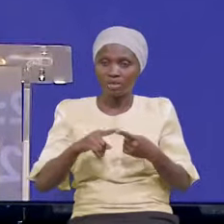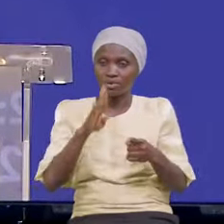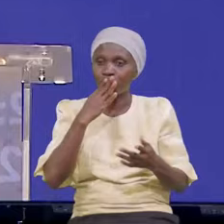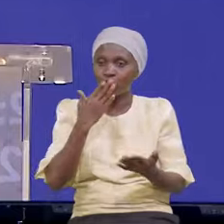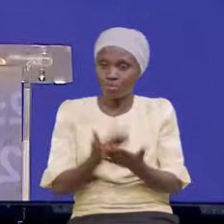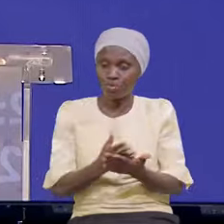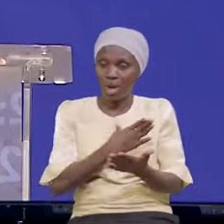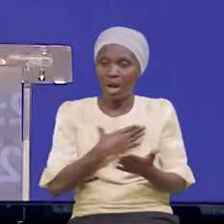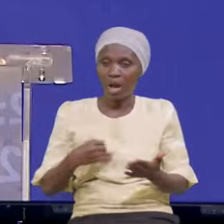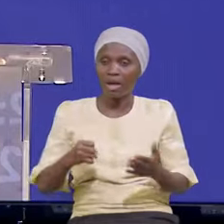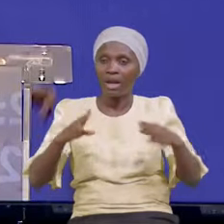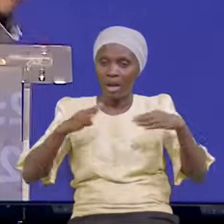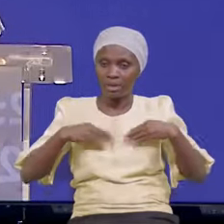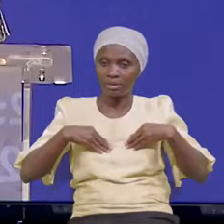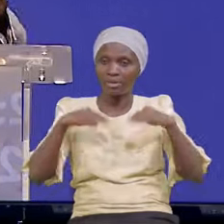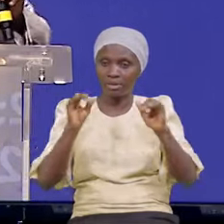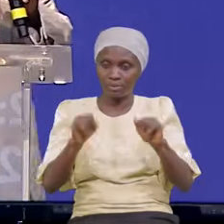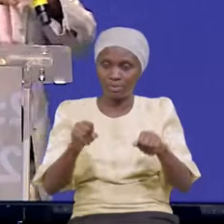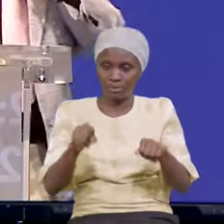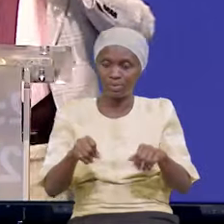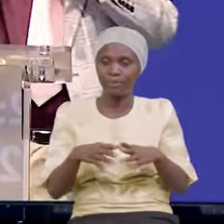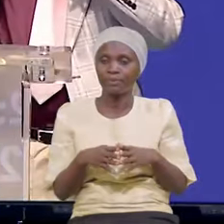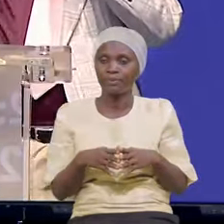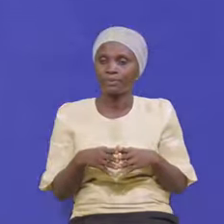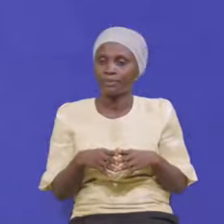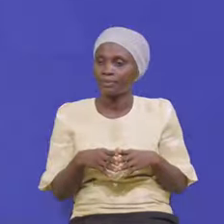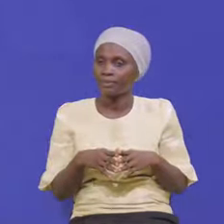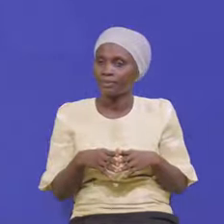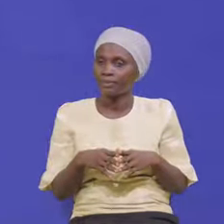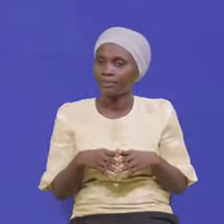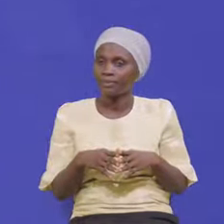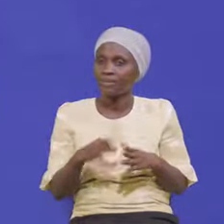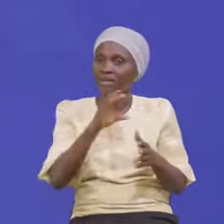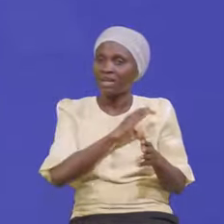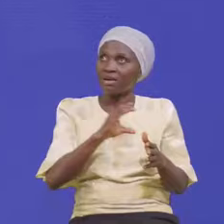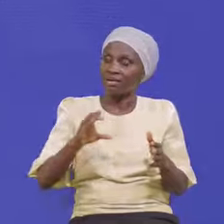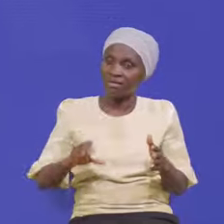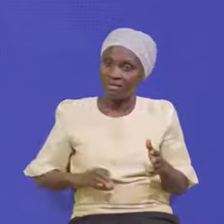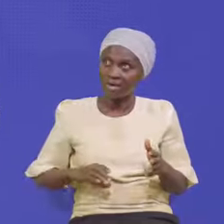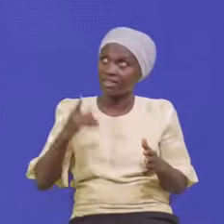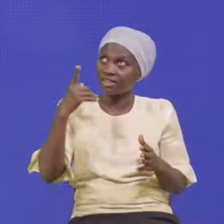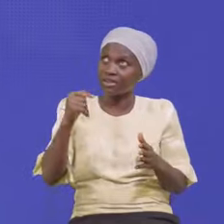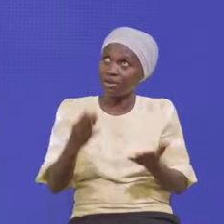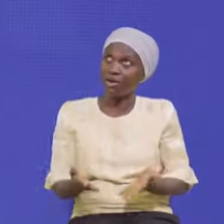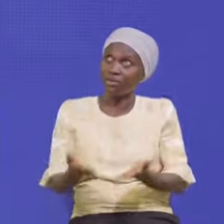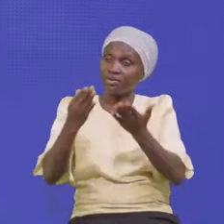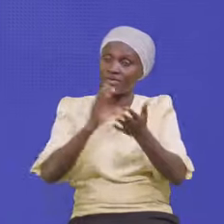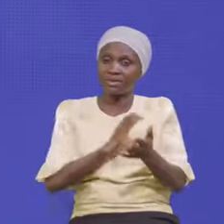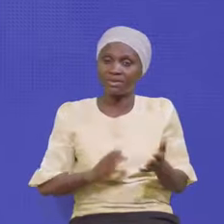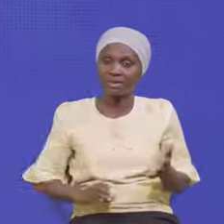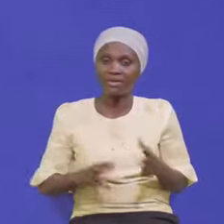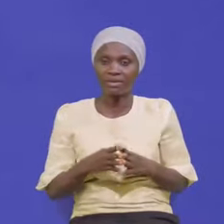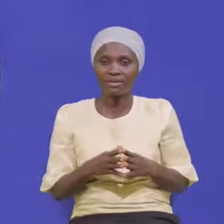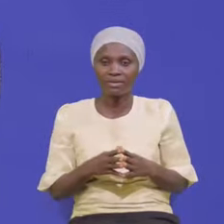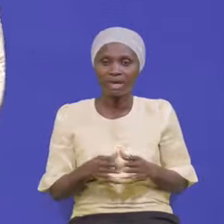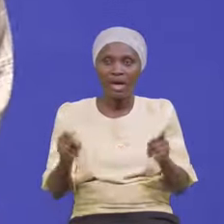and acceptable, aa yokka pranalika manchiga angikara yogyanga undali, as Christ, the uplifted Christ, Christu పైకెత్తబడిన క్రీస్తు,